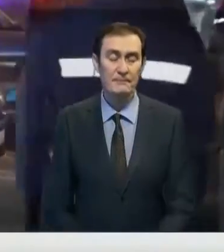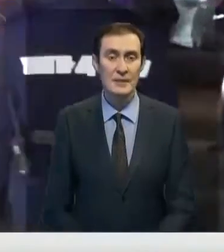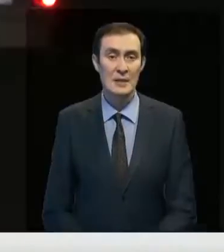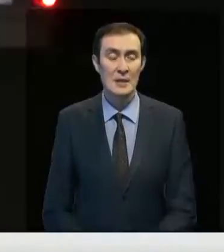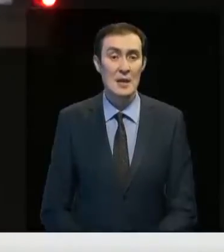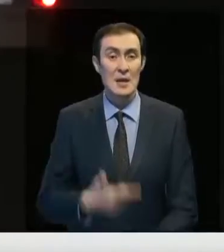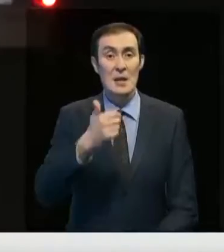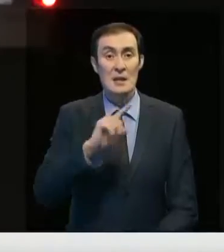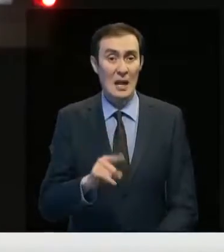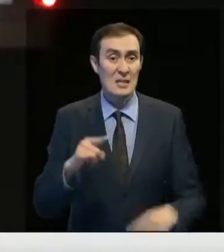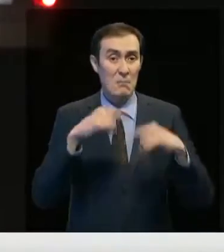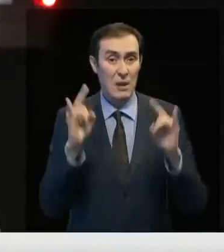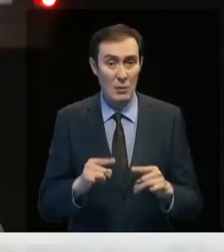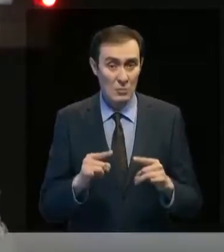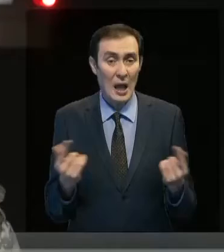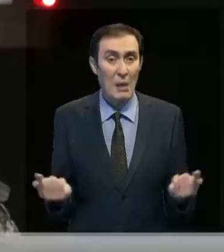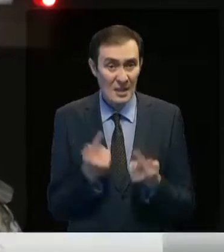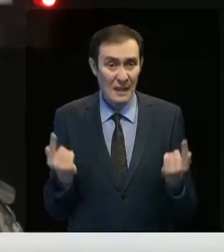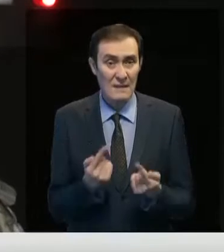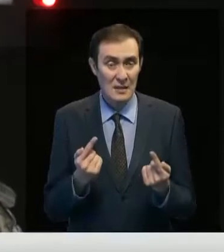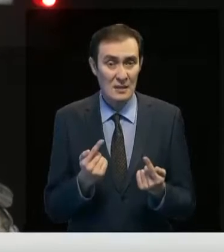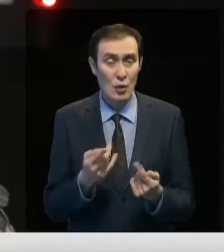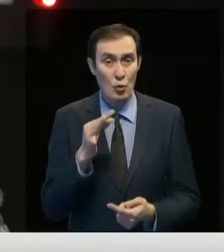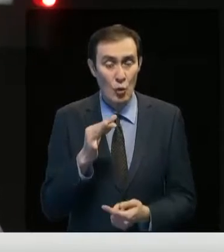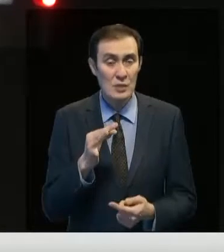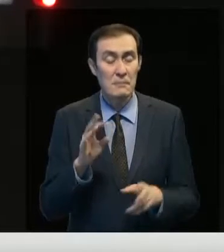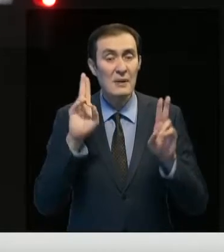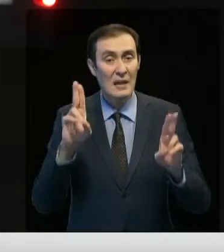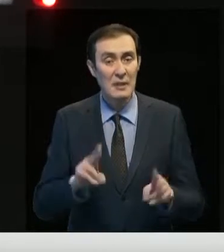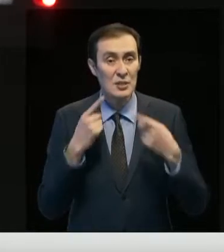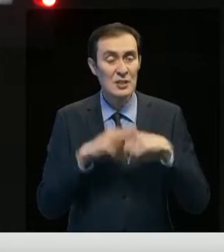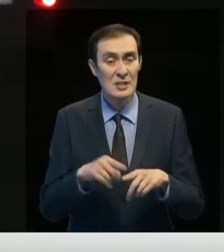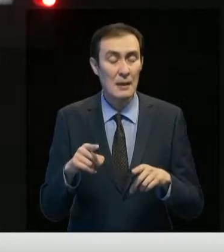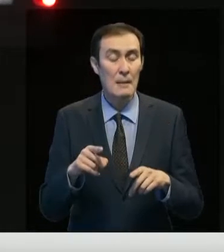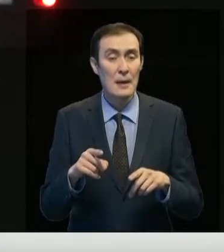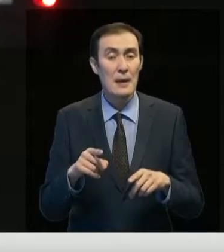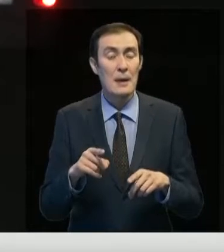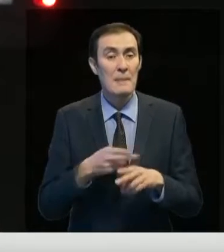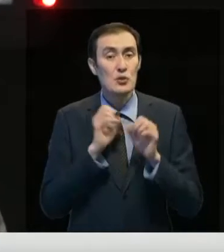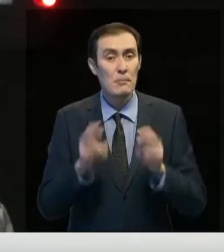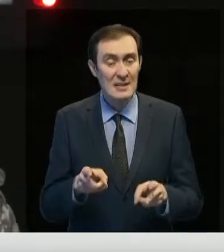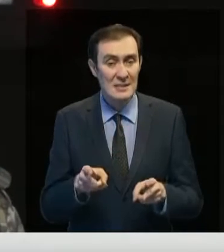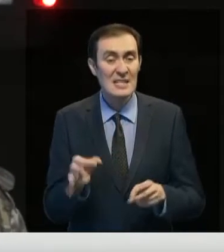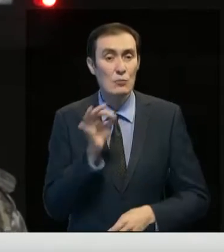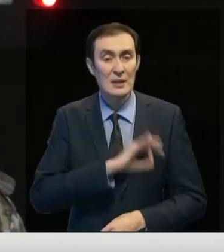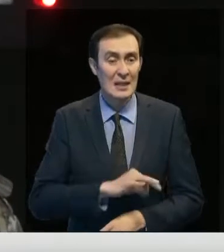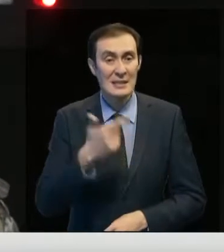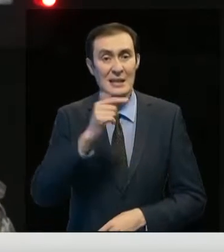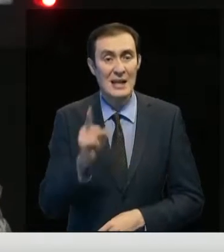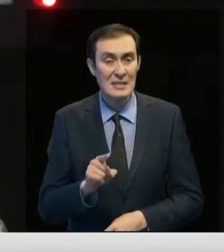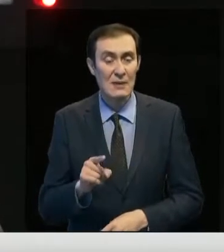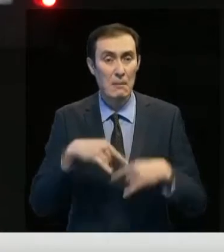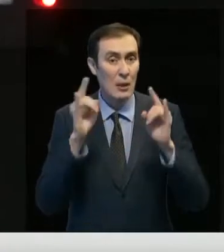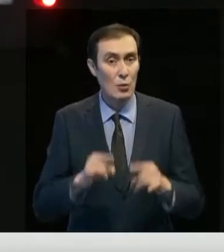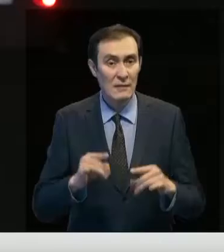Газ-баллоны обыкновенные, заводские, но дело в том, что в соответствии с правилом пожарной безопасности эксплуатация газовых баллонов на данных